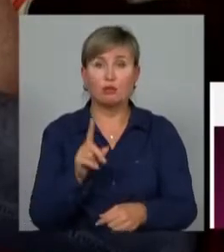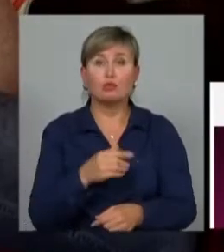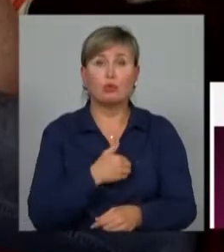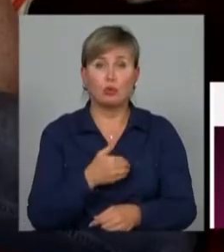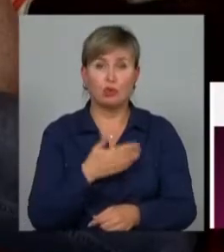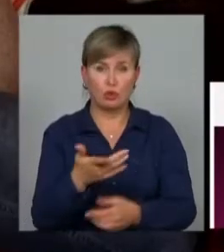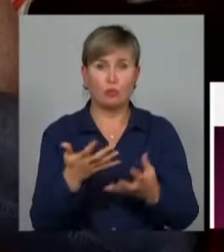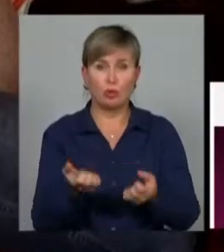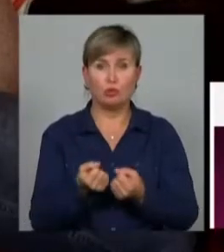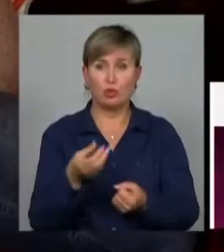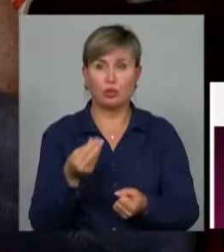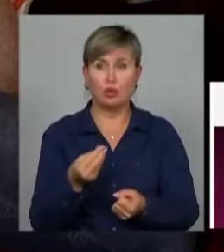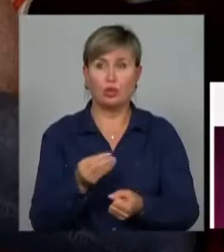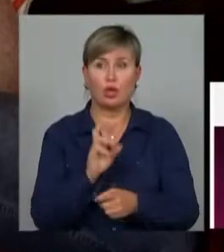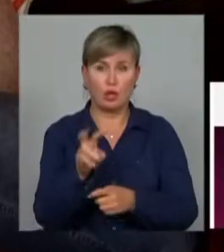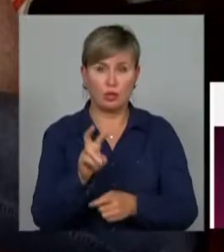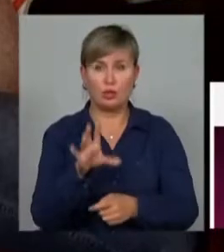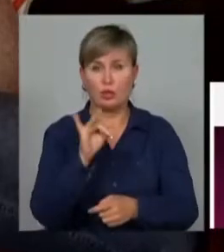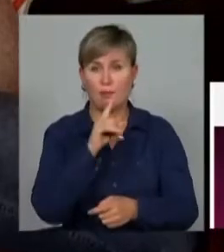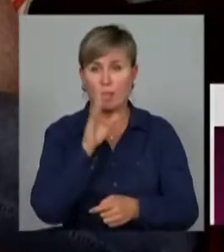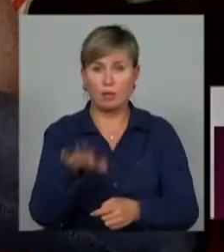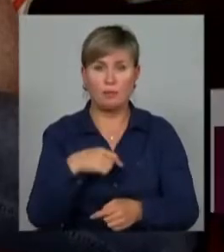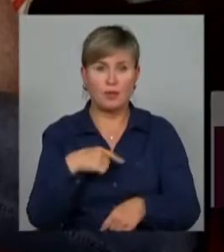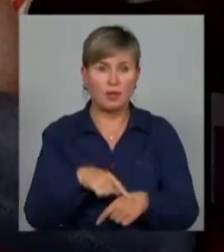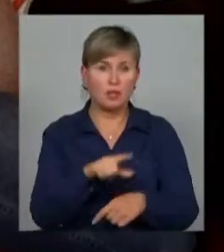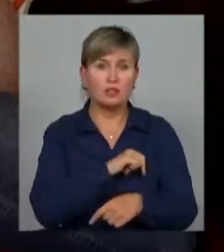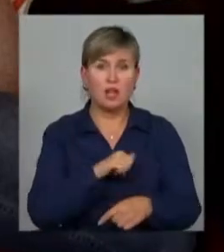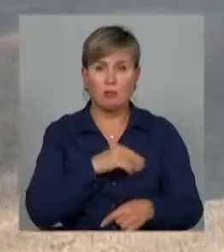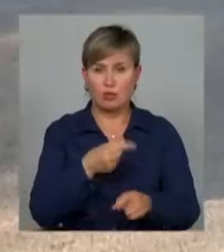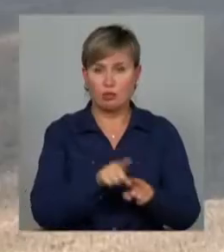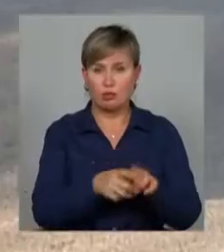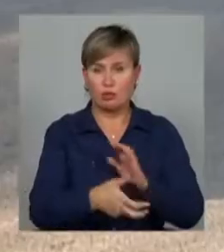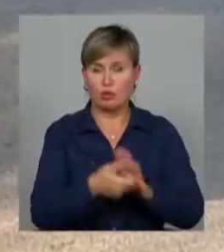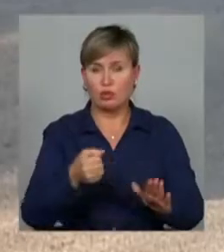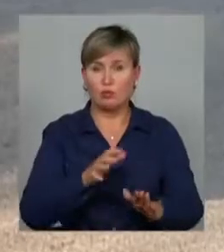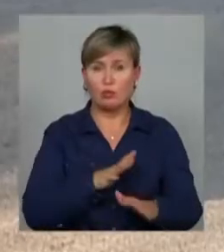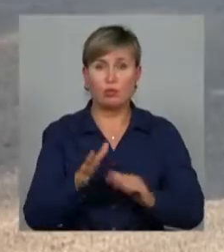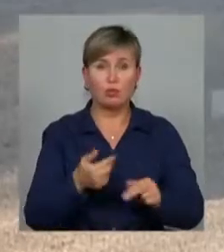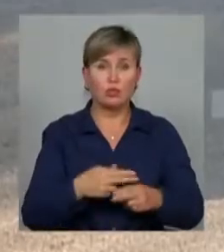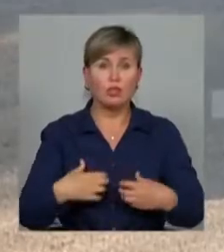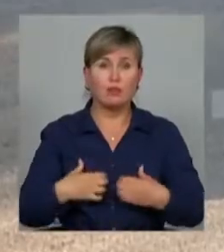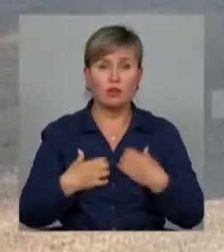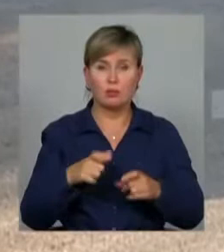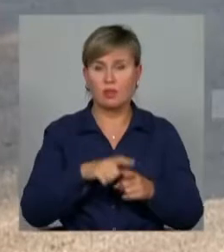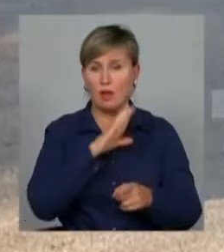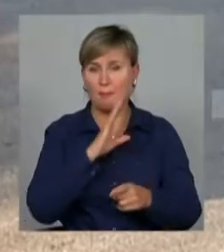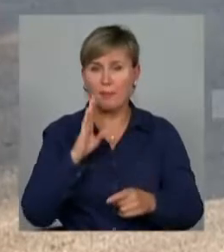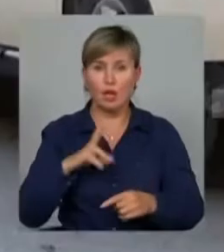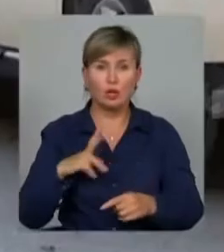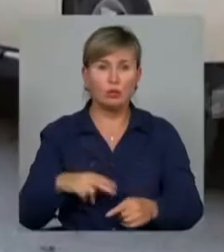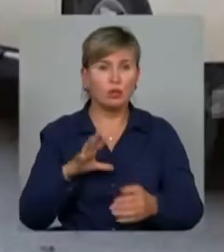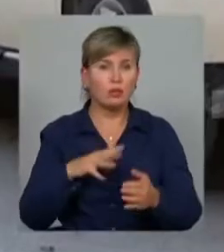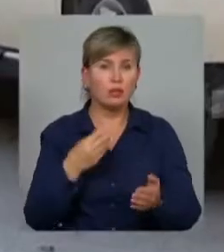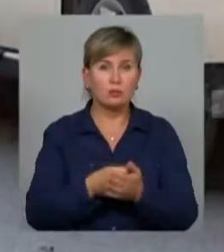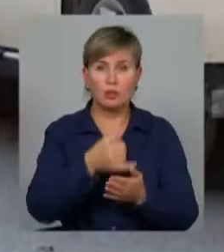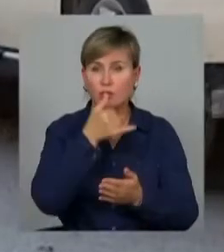ты же получила от них деньги. Ходи теперь и помалкивай. Мне кажется, они сами брали деньги. После того ужаса, по словам матери, ее дочь до сих пор не